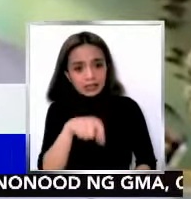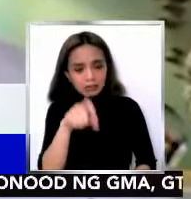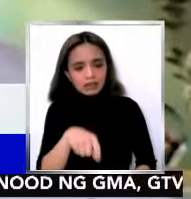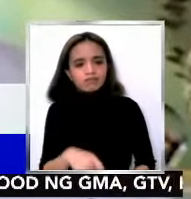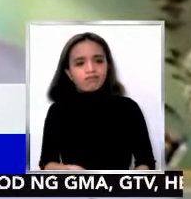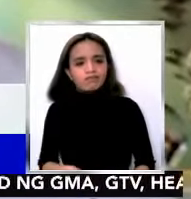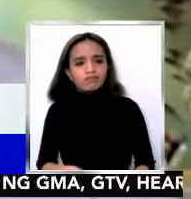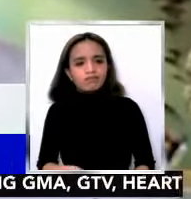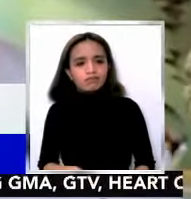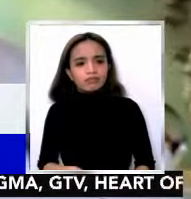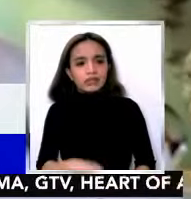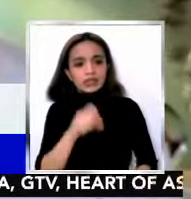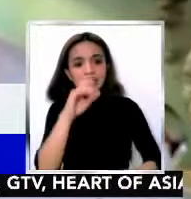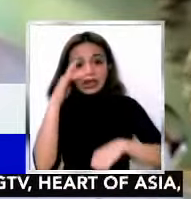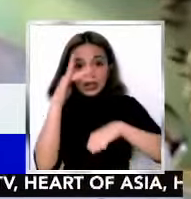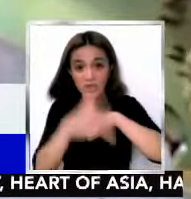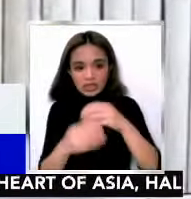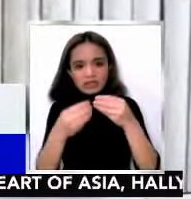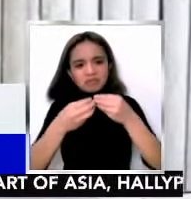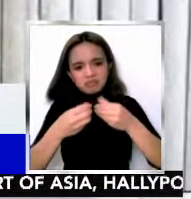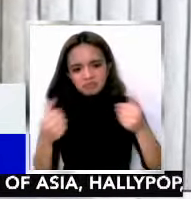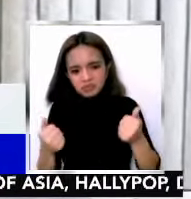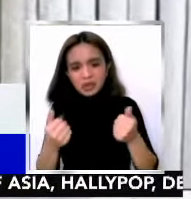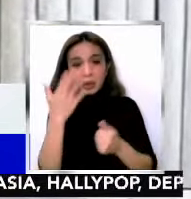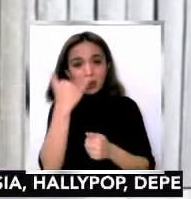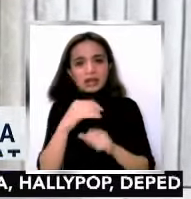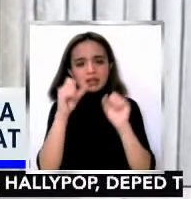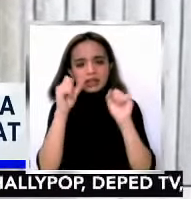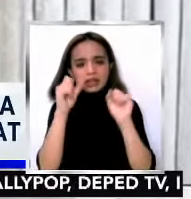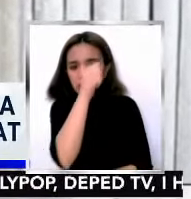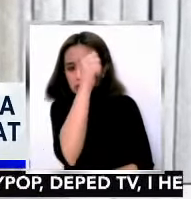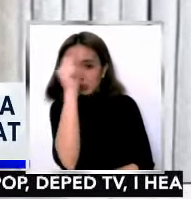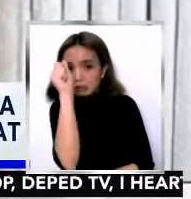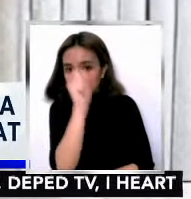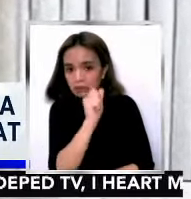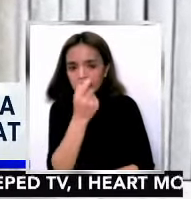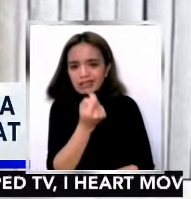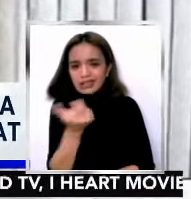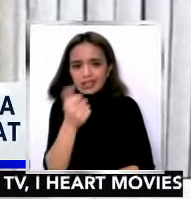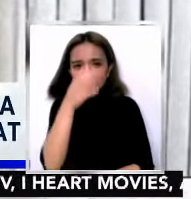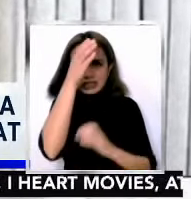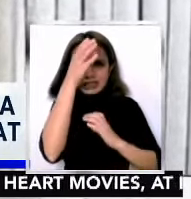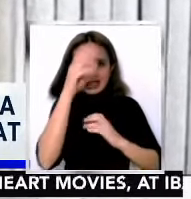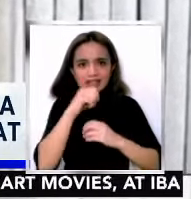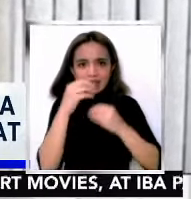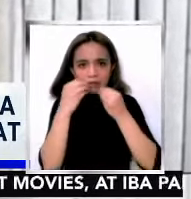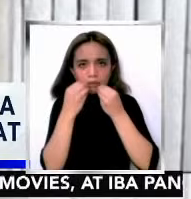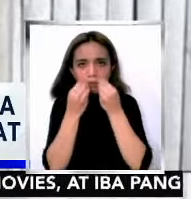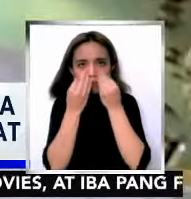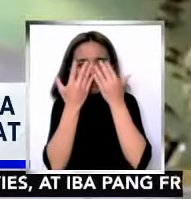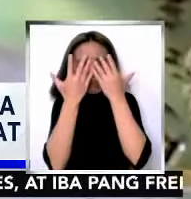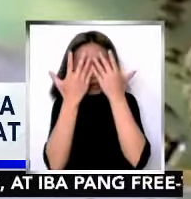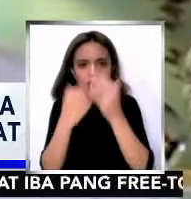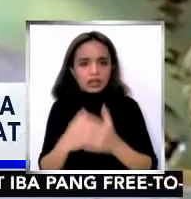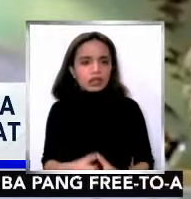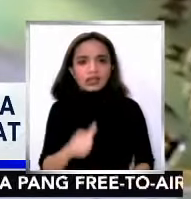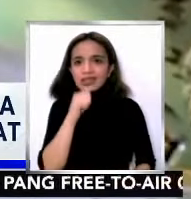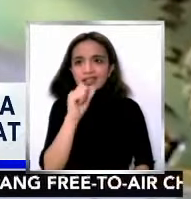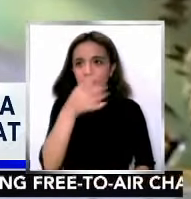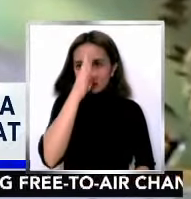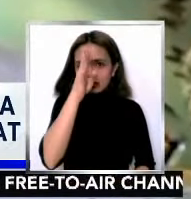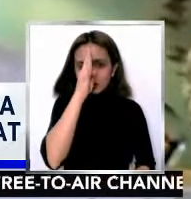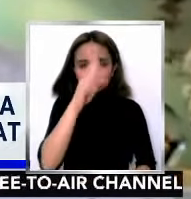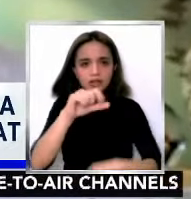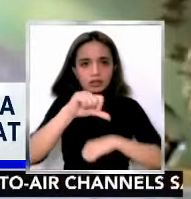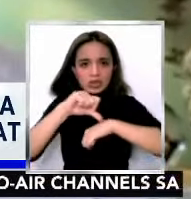nakita ka agad para na operahan at tanggal yung cancer at hindi na kumalat sa mukha. Hindi lang yan basta surgery, baka kailangan